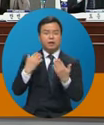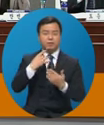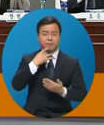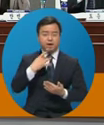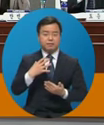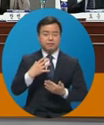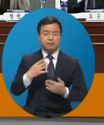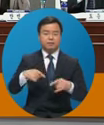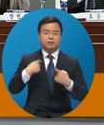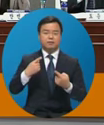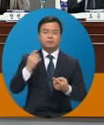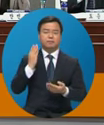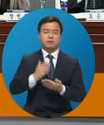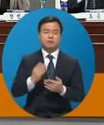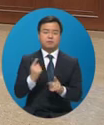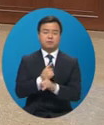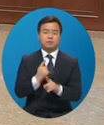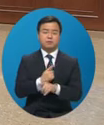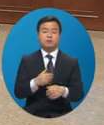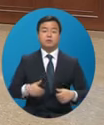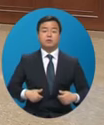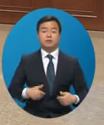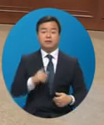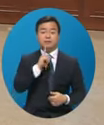이동현 기자의 보도입니다.